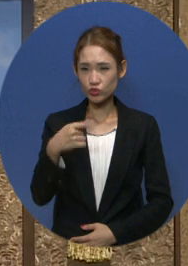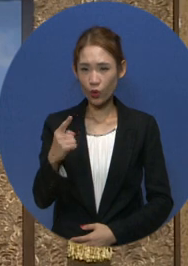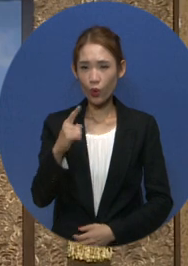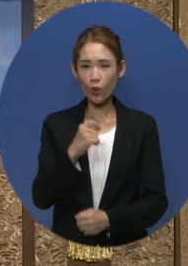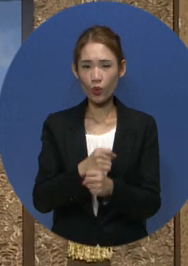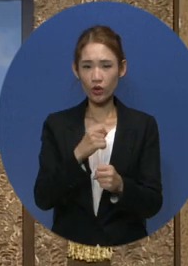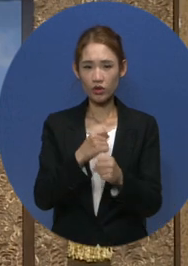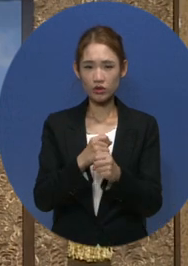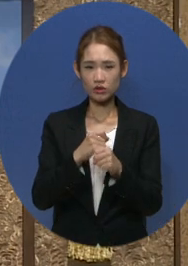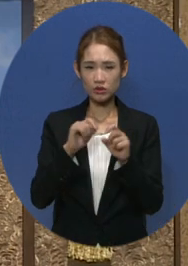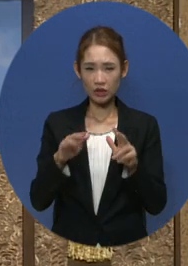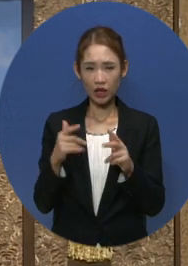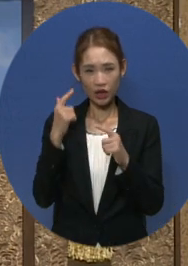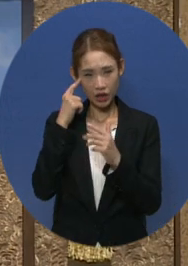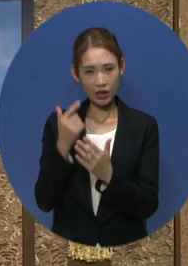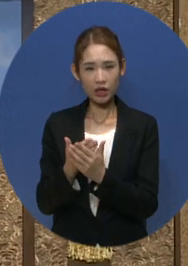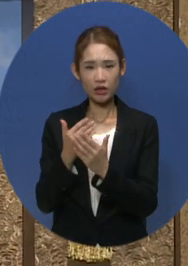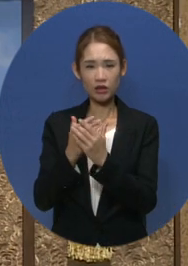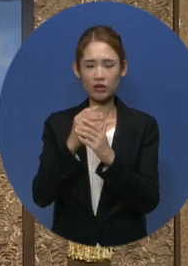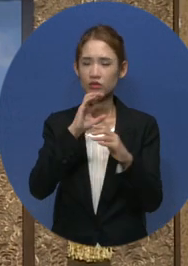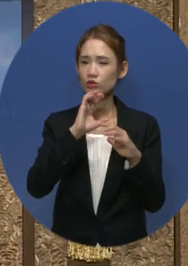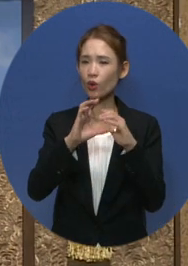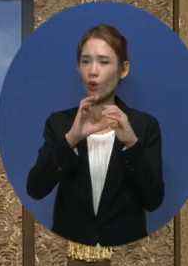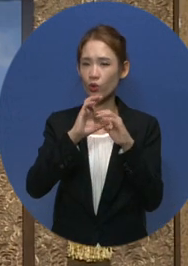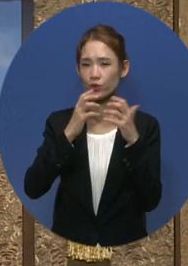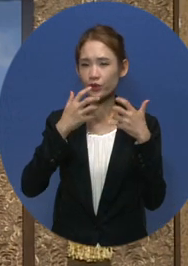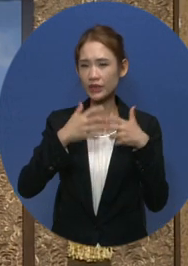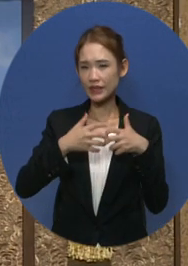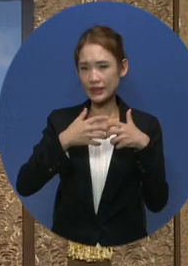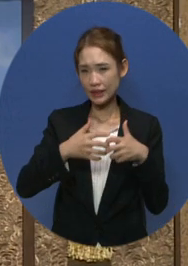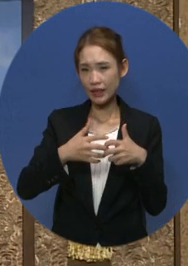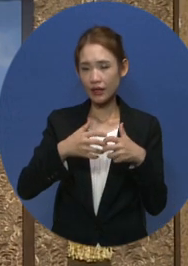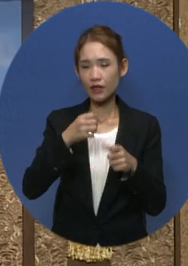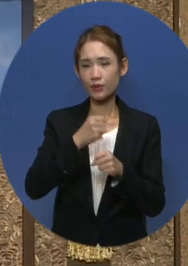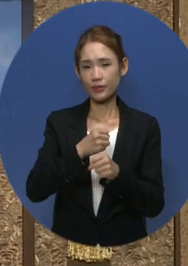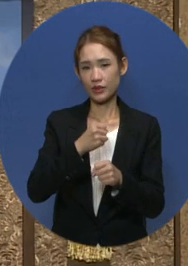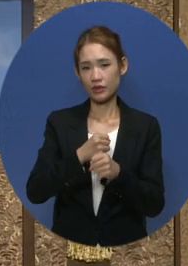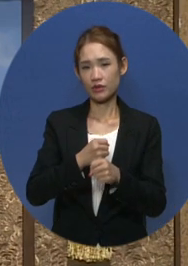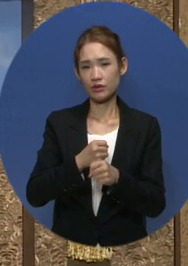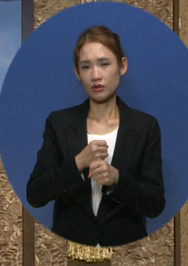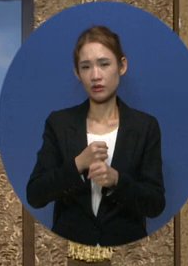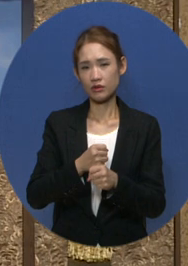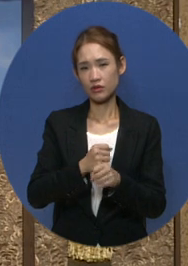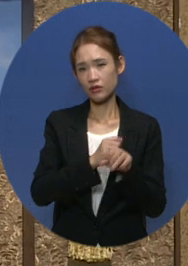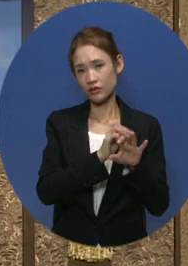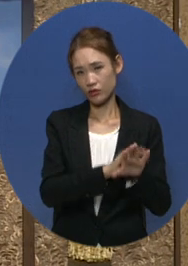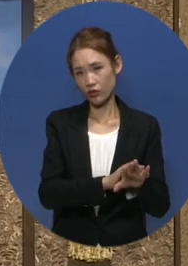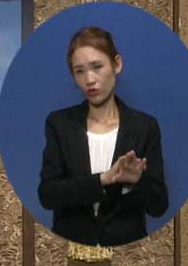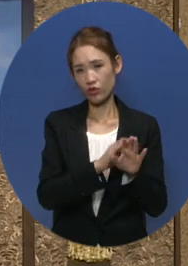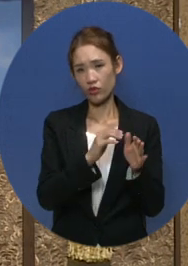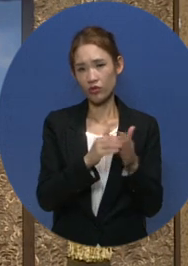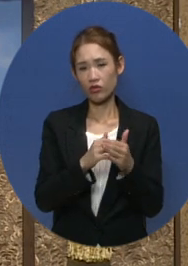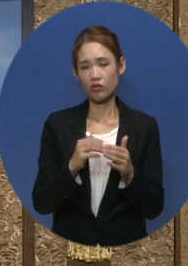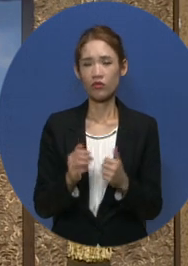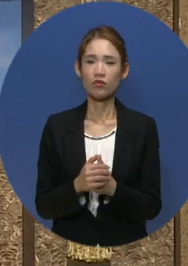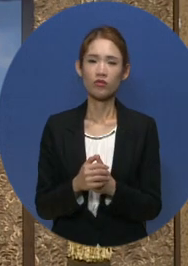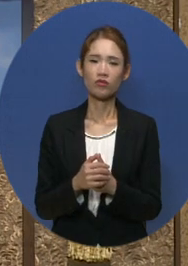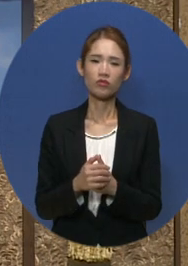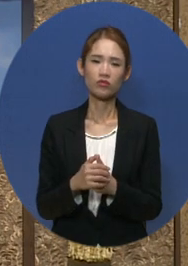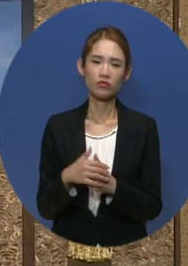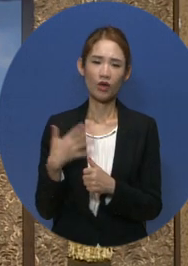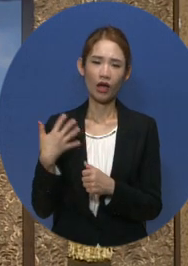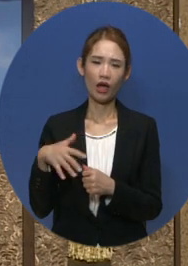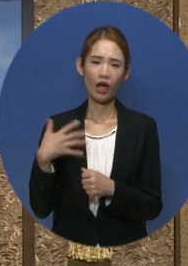소위 지금 개발이 돼 있긴 하는데요. 그 이제 소통 기계를 그 이제 만들었어요. 그런데 네. 아직은